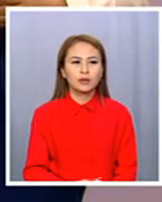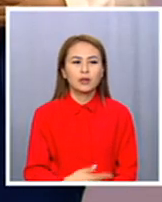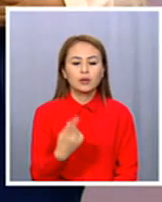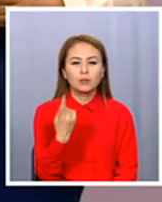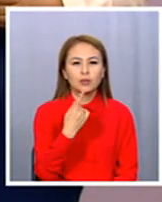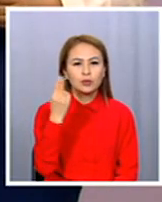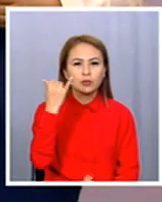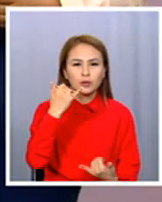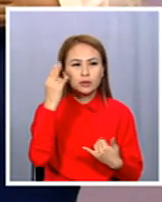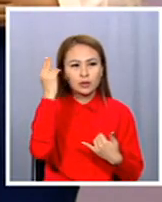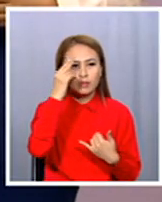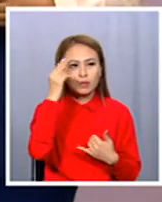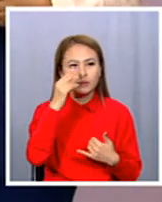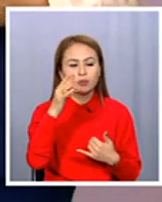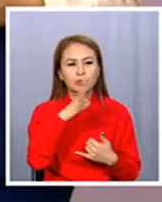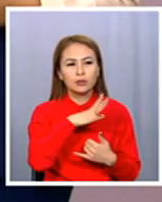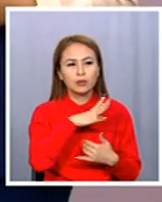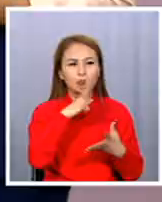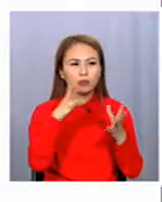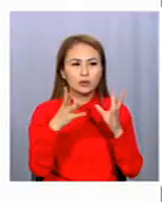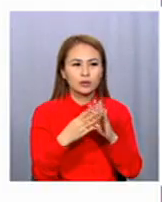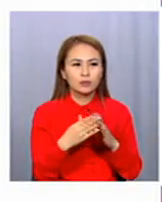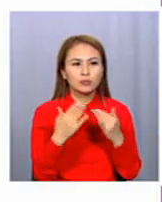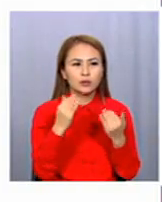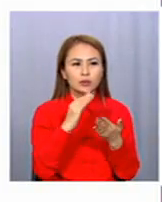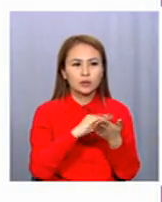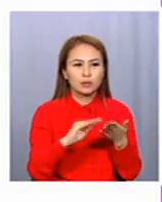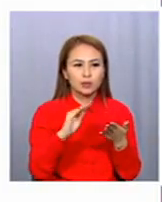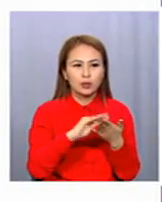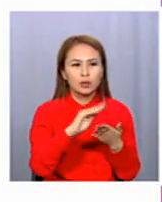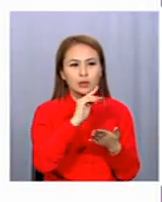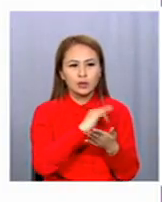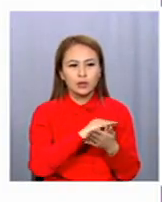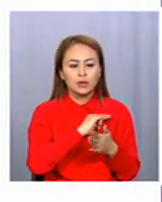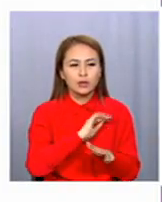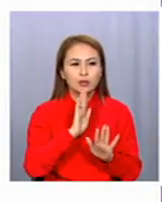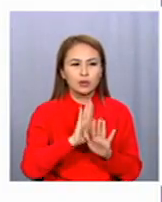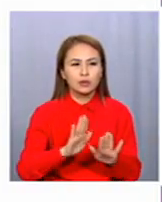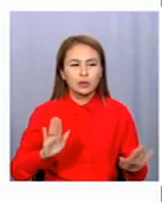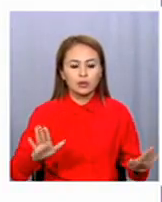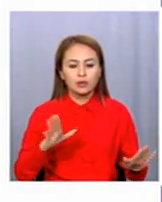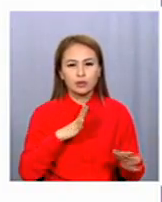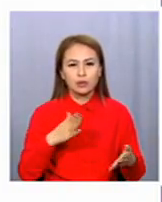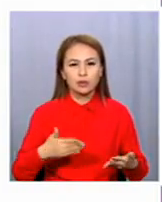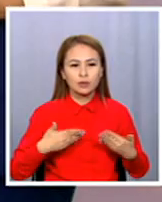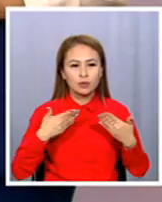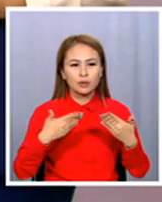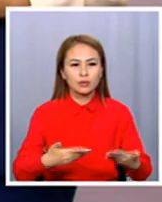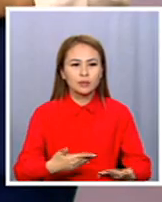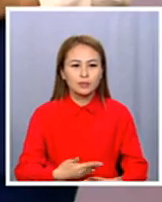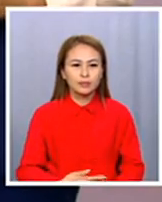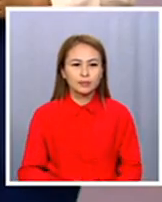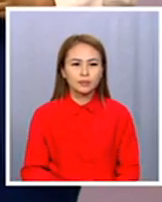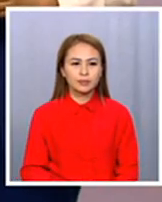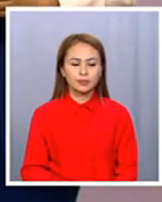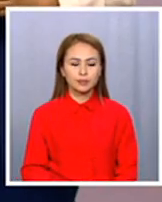сабағымызды қорытындылайық. Бүгін сендер шығармашылық жұмысты презентация түрінде ұсындыңдар. Бүгінгі сабағымыз